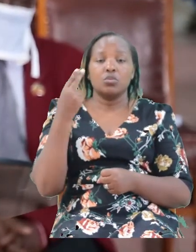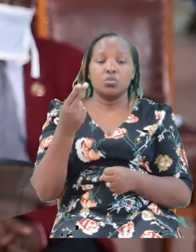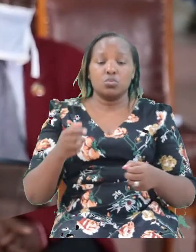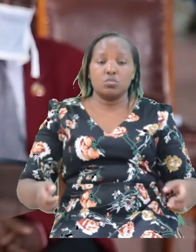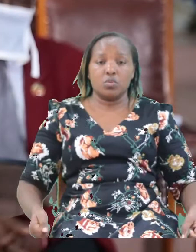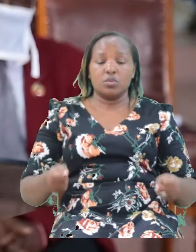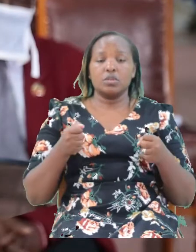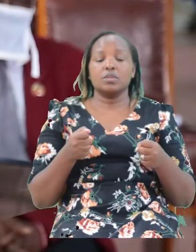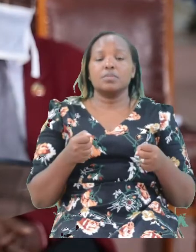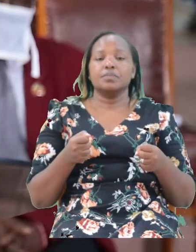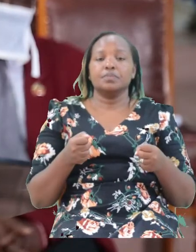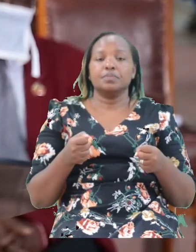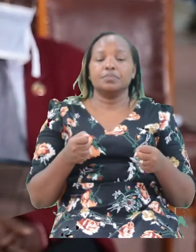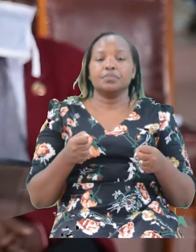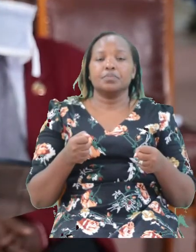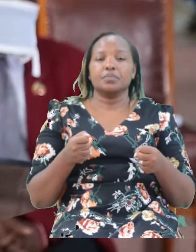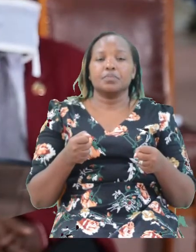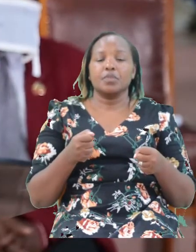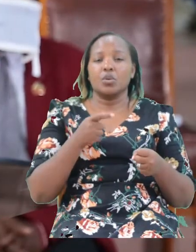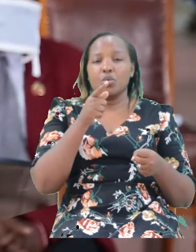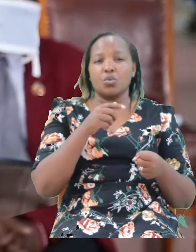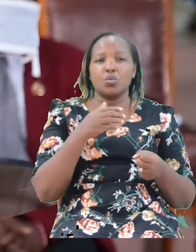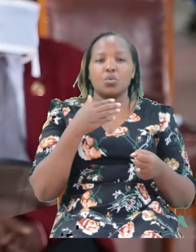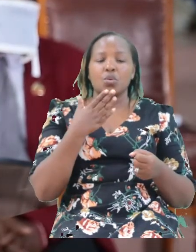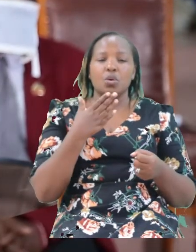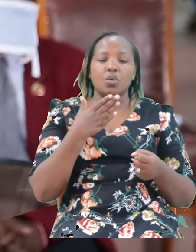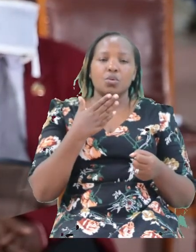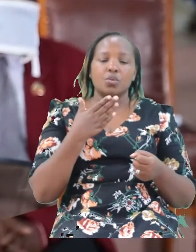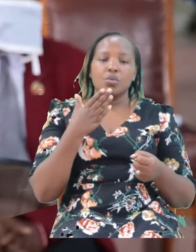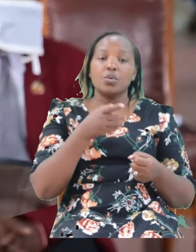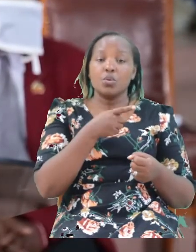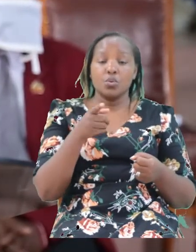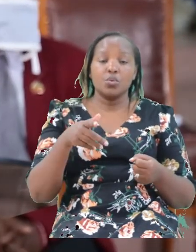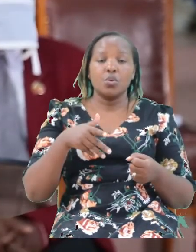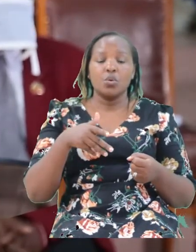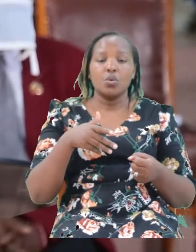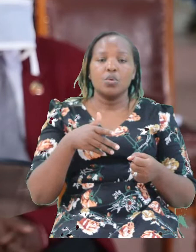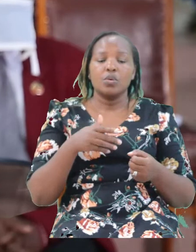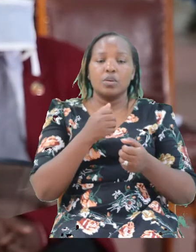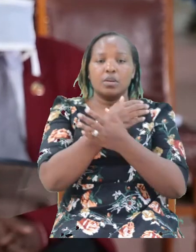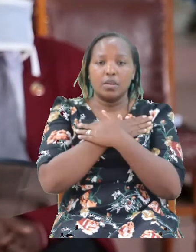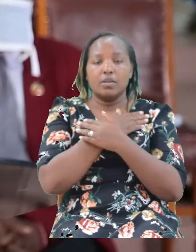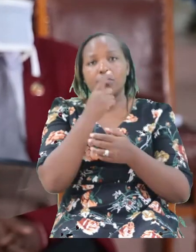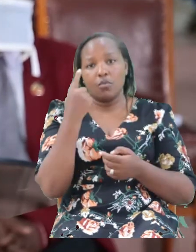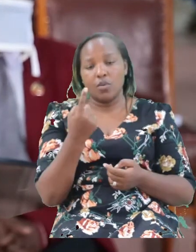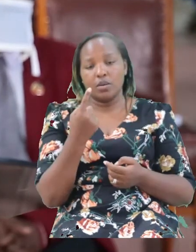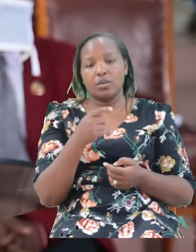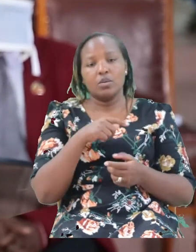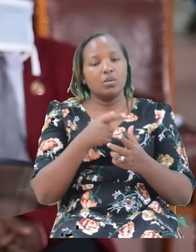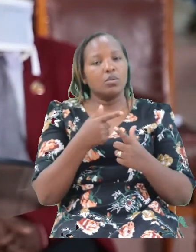wake kazi. Utaegemea upande mmoja ama ule mwingine. Kama wewe unamtumikia